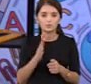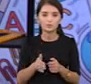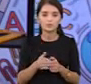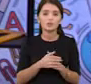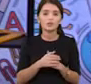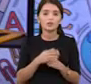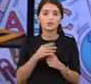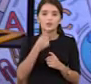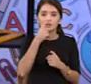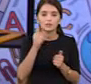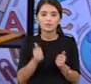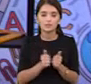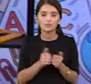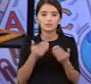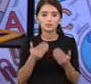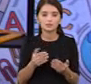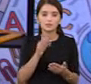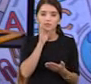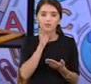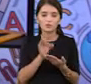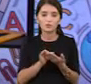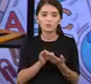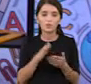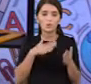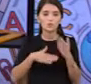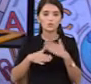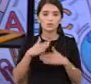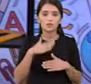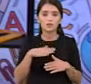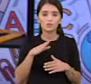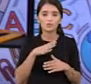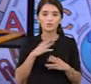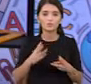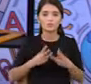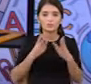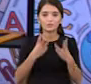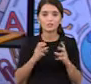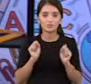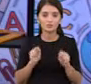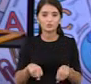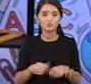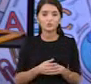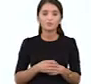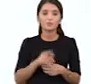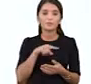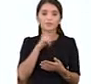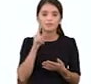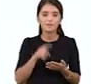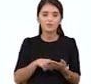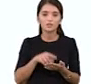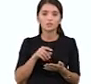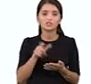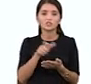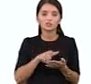aytib turasiz. O'z yaqinlaringiz sizni javoblaringizdan xursand bo'lib, rag'batlantirishlari mumkin.